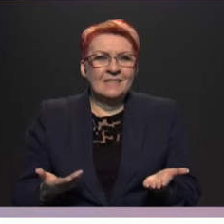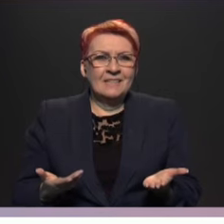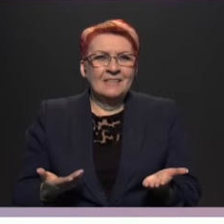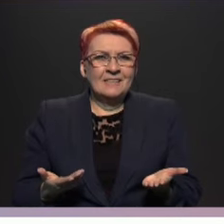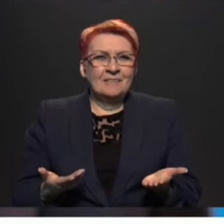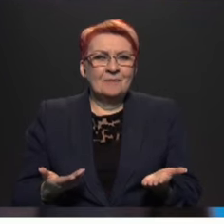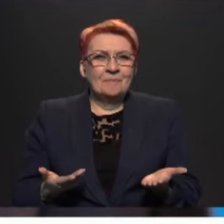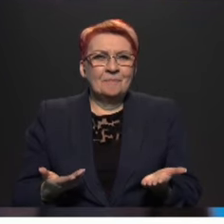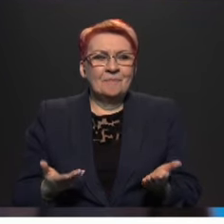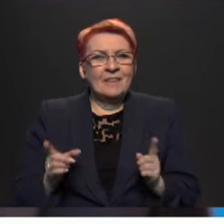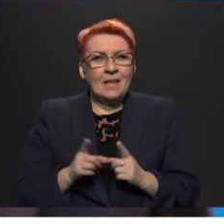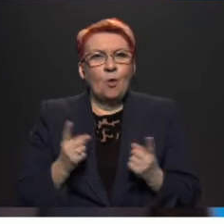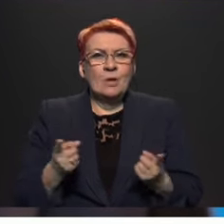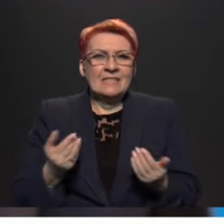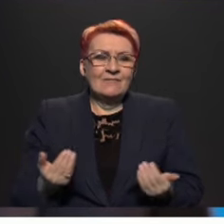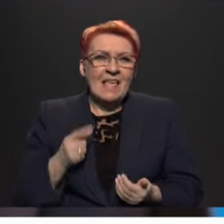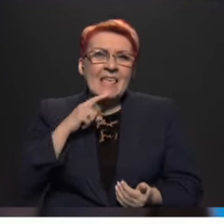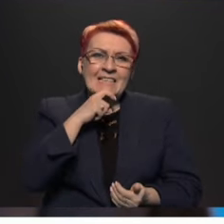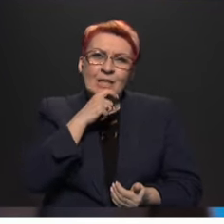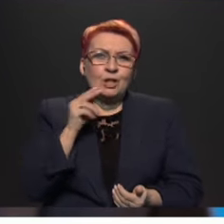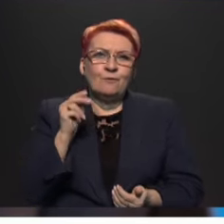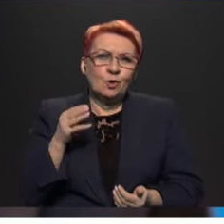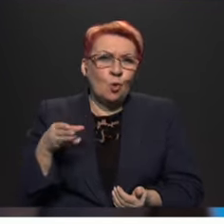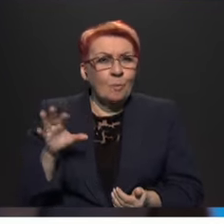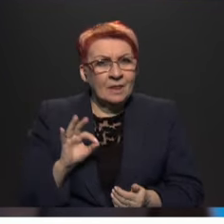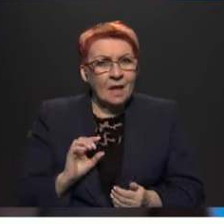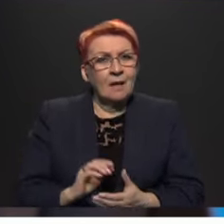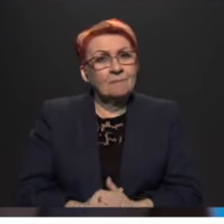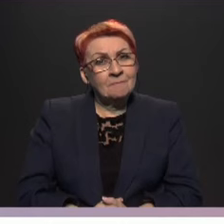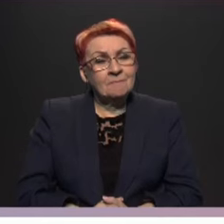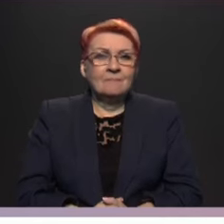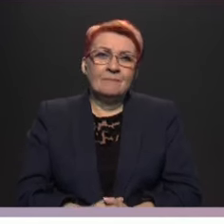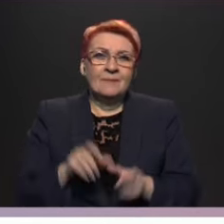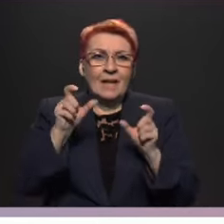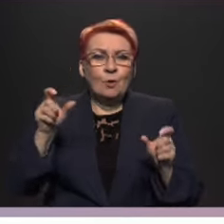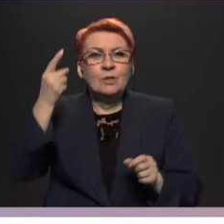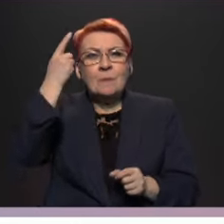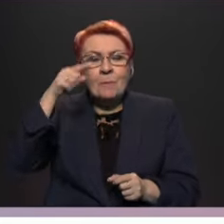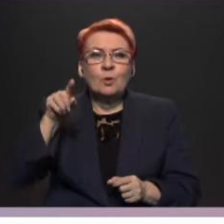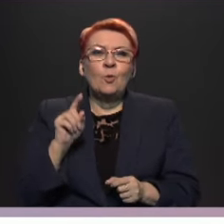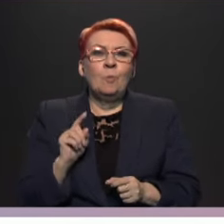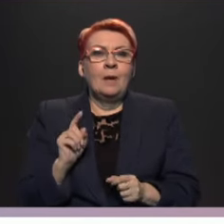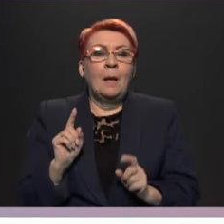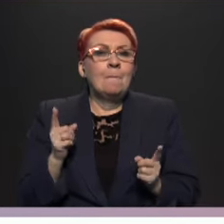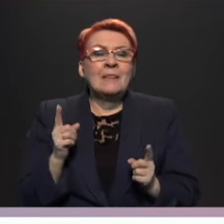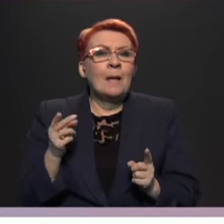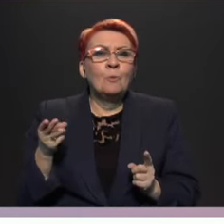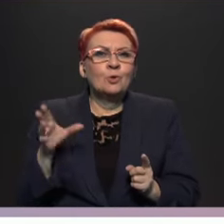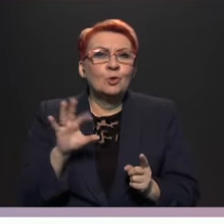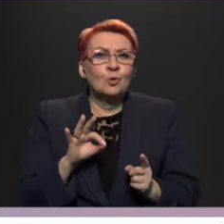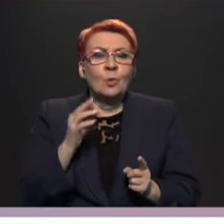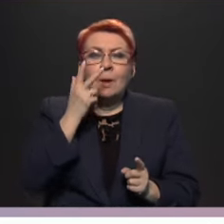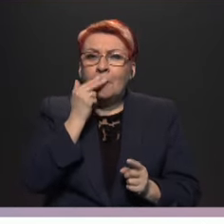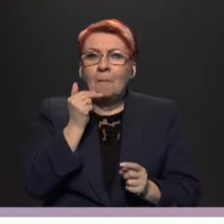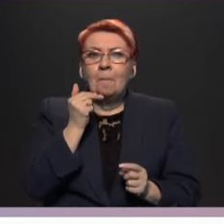светский, как мне кажется, да. Языческий в чем-то. Люди придумали его, потому что